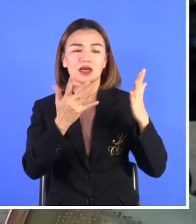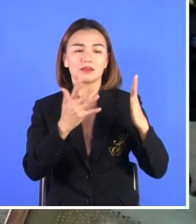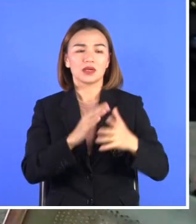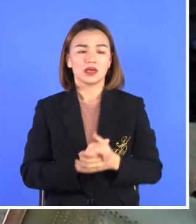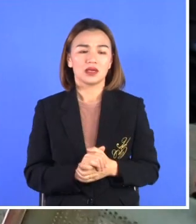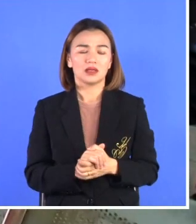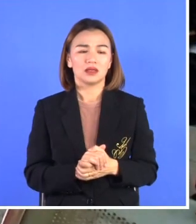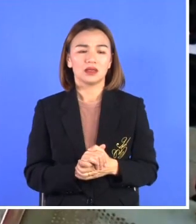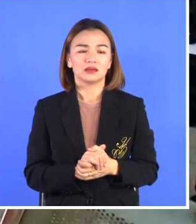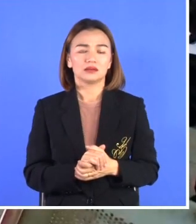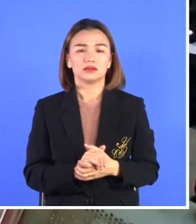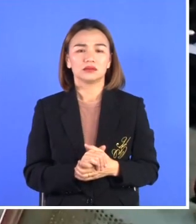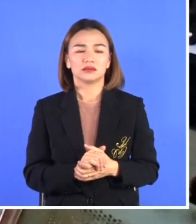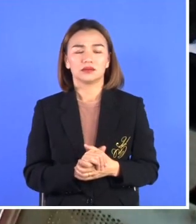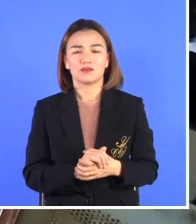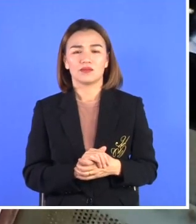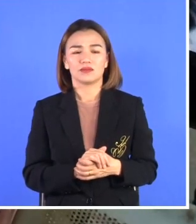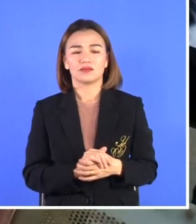เชน